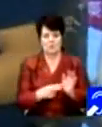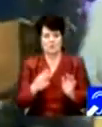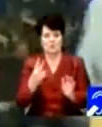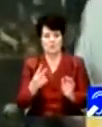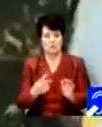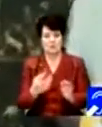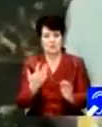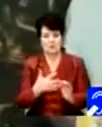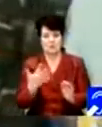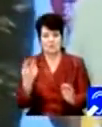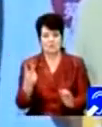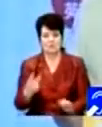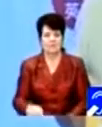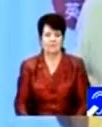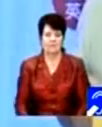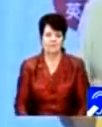1962-1963.